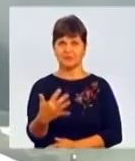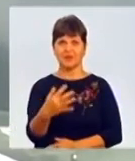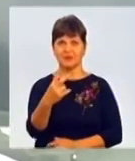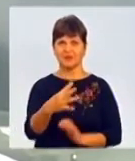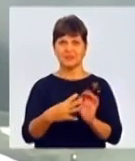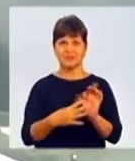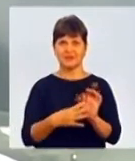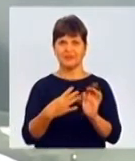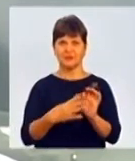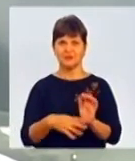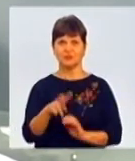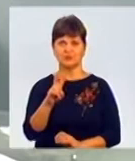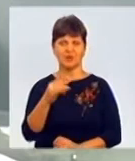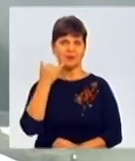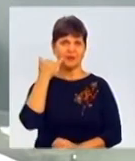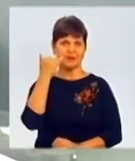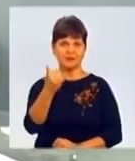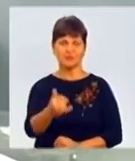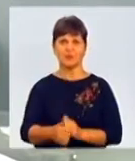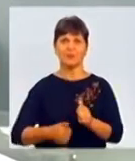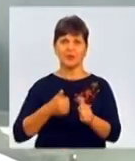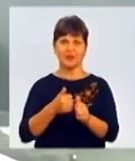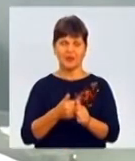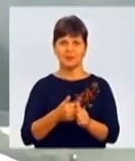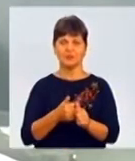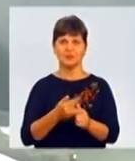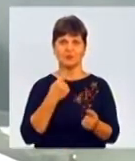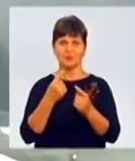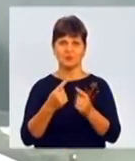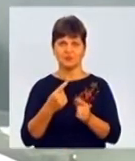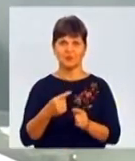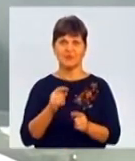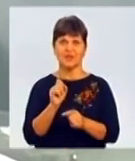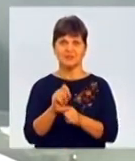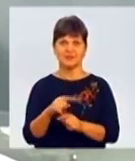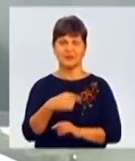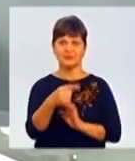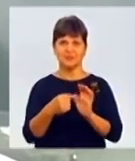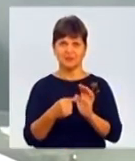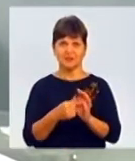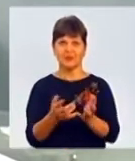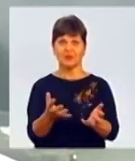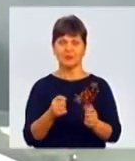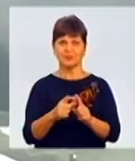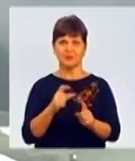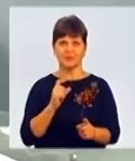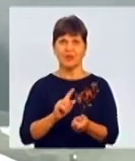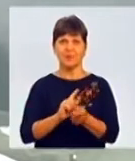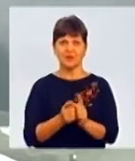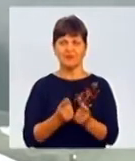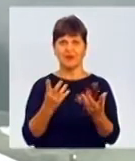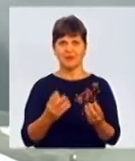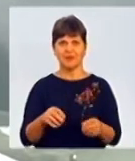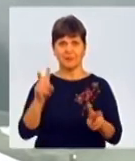55 29 92. Телефонуйте, приєднуйтесь до розмови, ставте запитання, отримаєте відповідь. І також кажу, що сурдопереклад теми дня